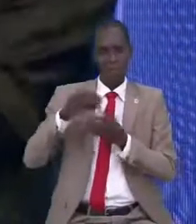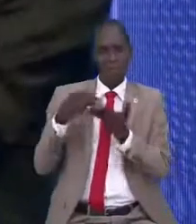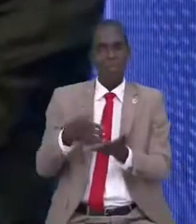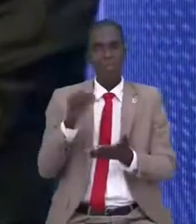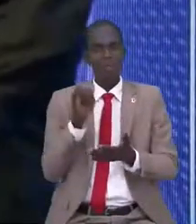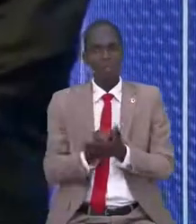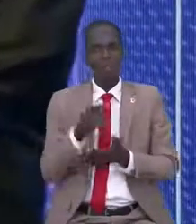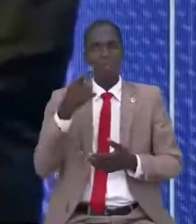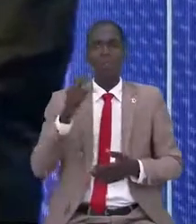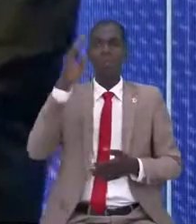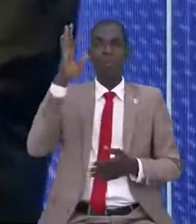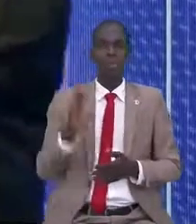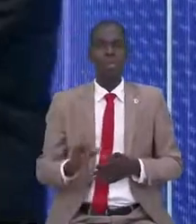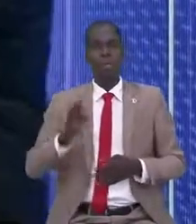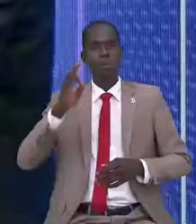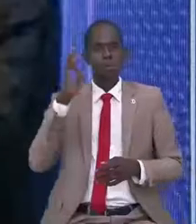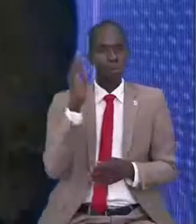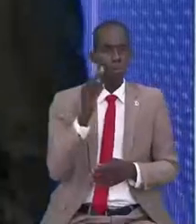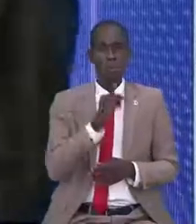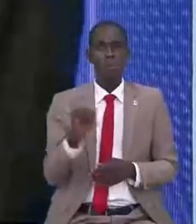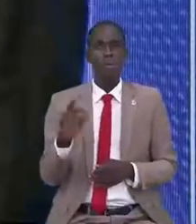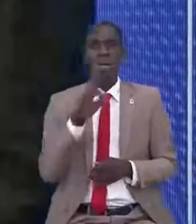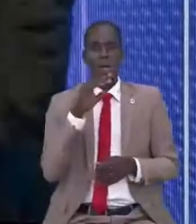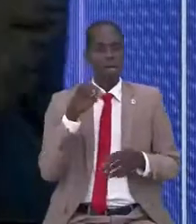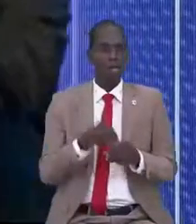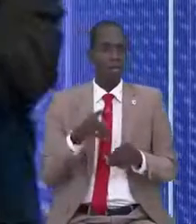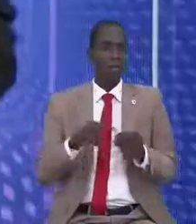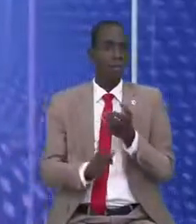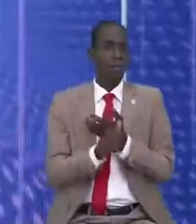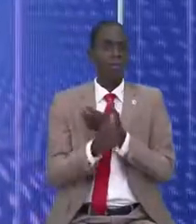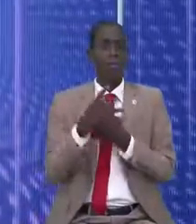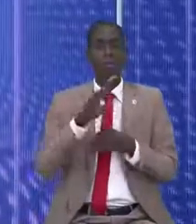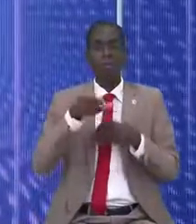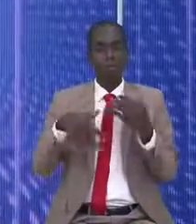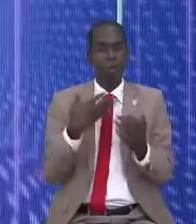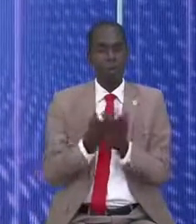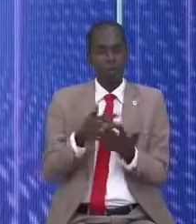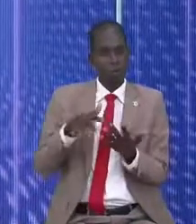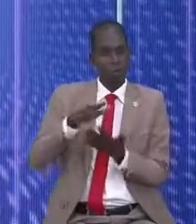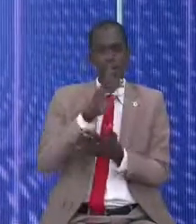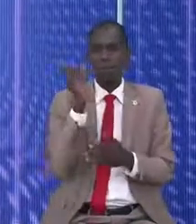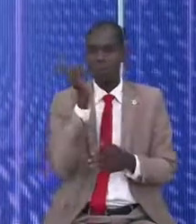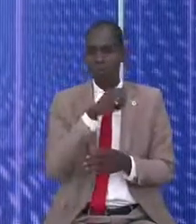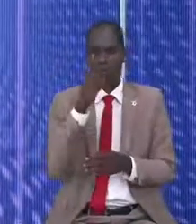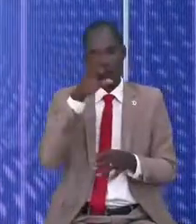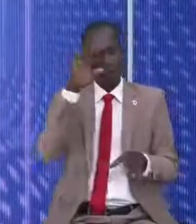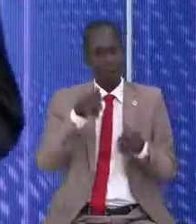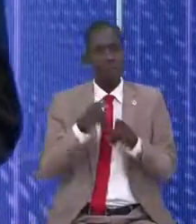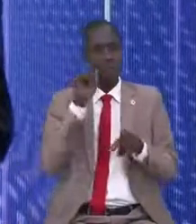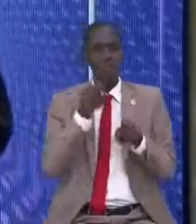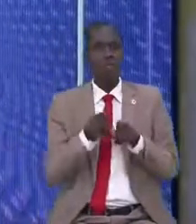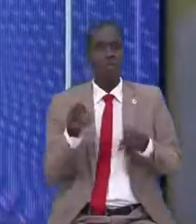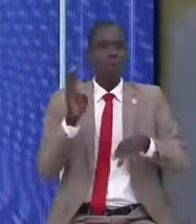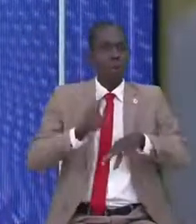l'église envers les prédicateurs qui leur prêchent. Ils sont en péril parmi ses faux frères. Avertissez ceux qui